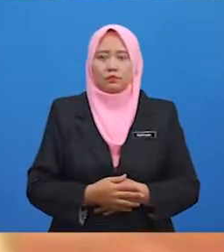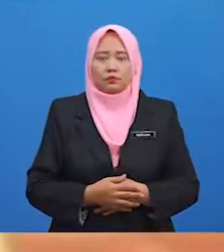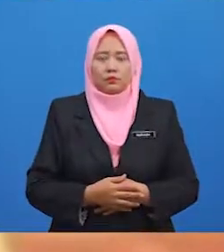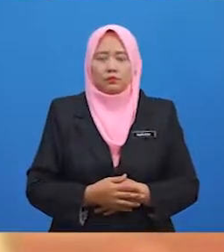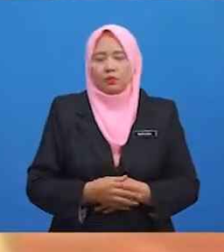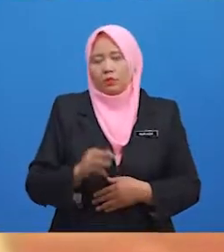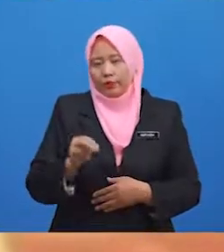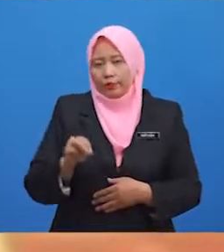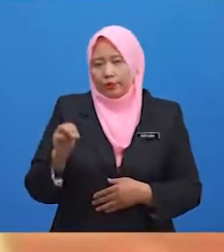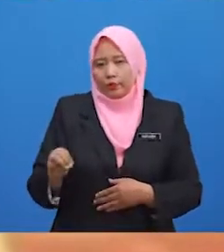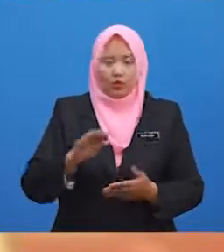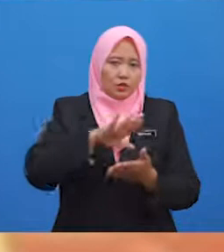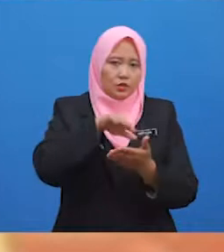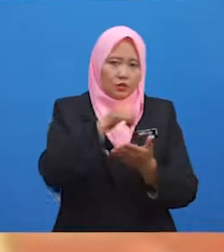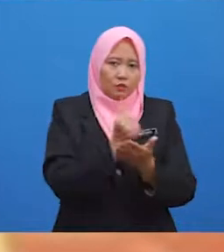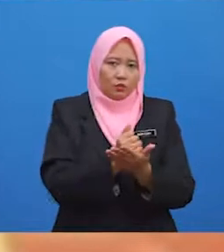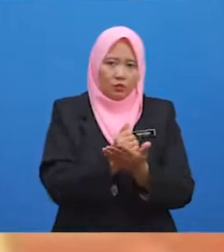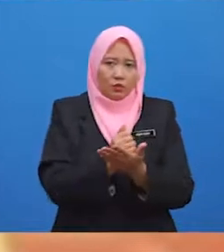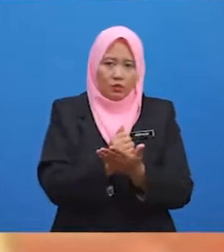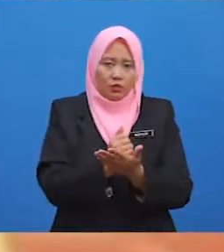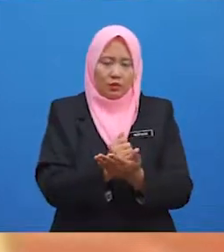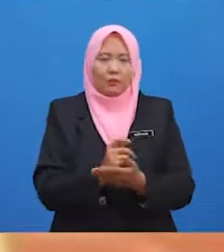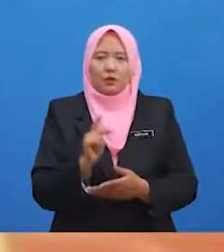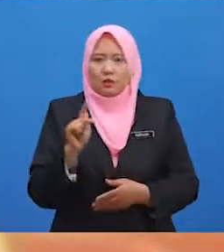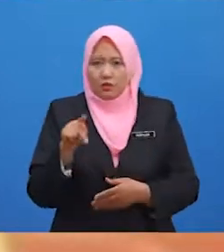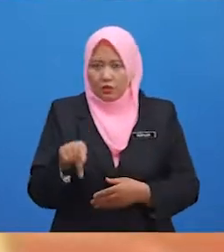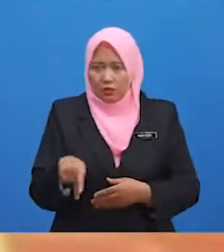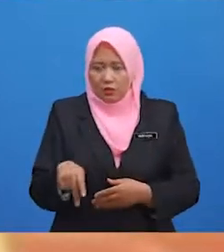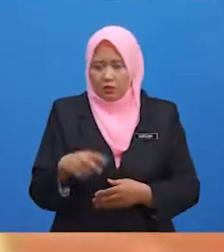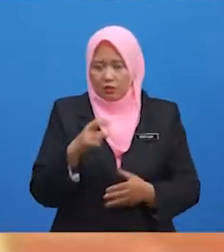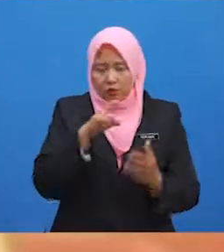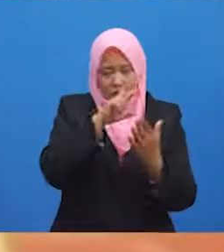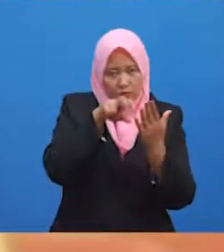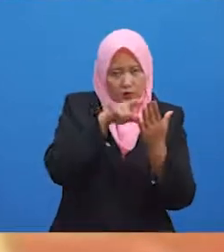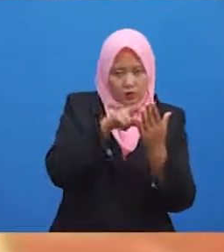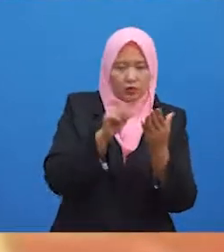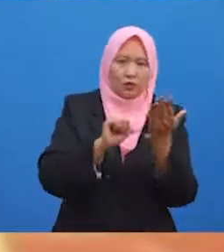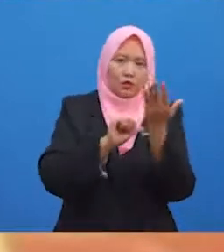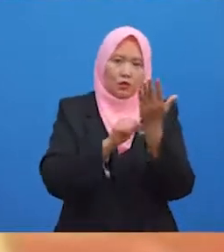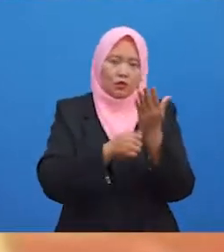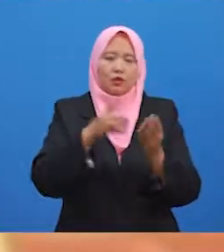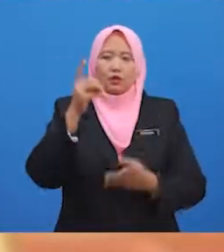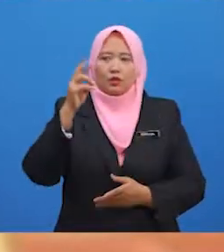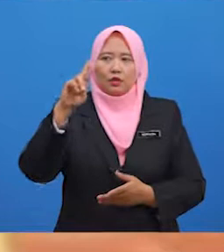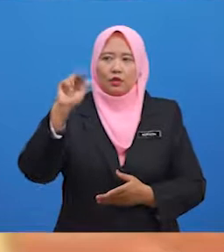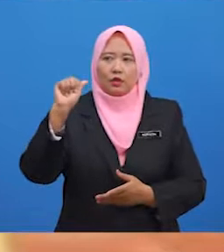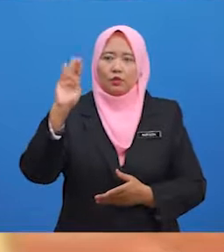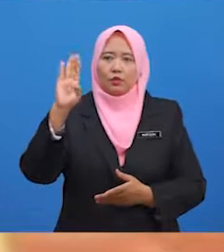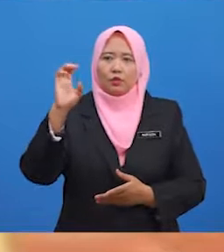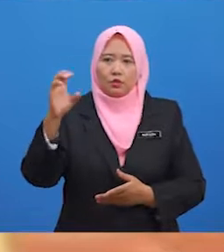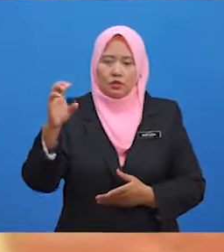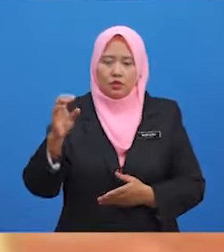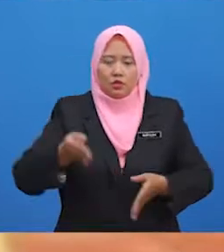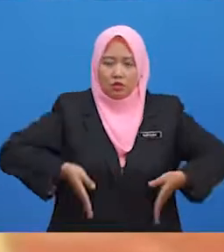Pelajar-pelajar sekalian, pastikan kaedah tinjauan awal penilaian kecederaan DRABC ini dijalankan